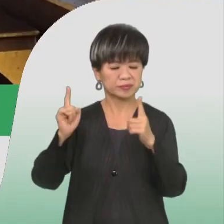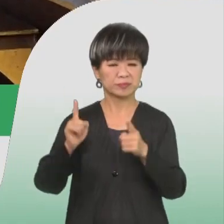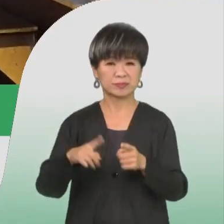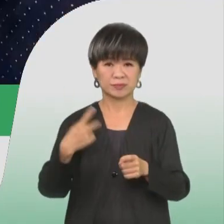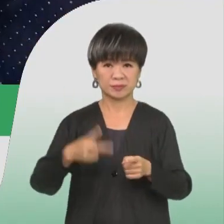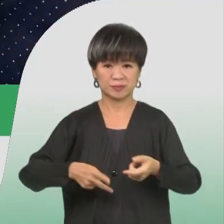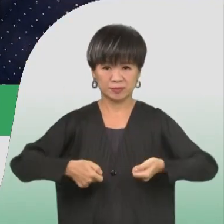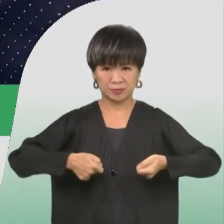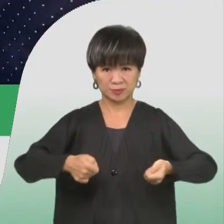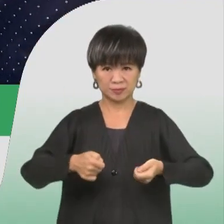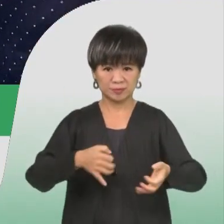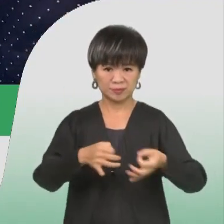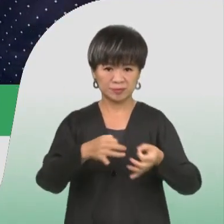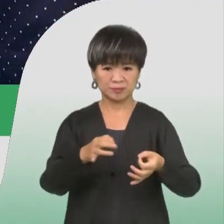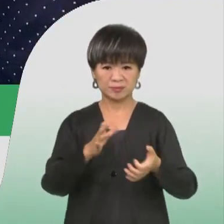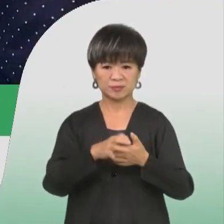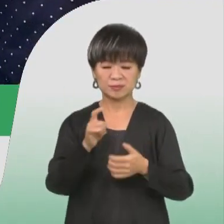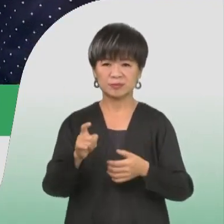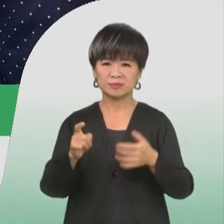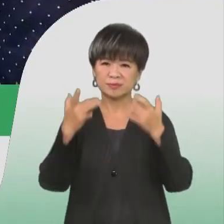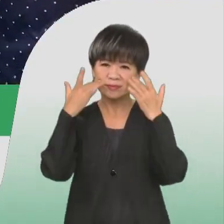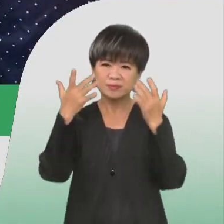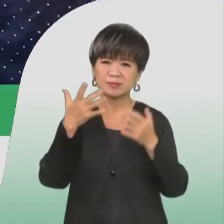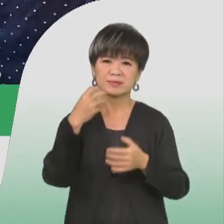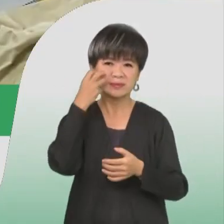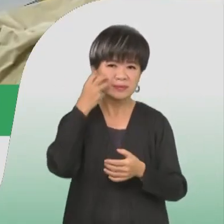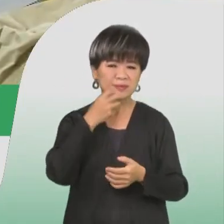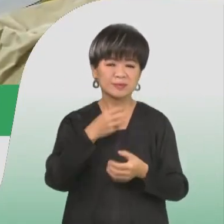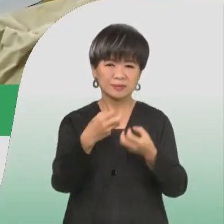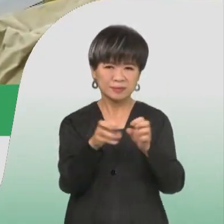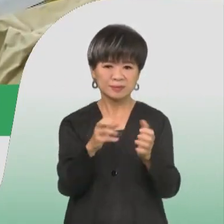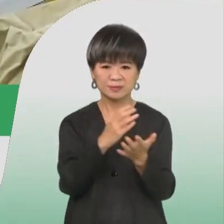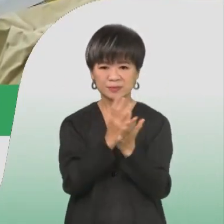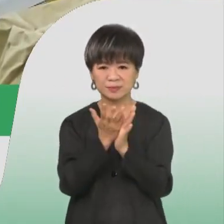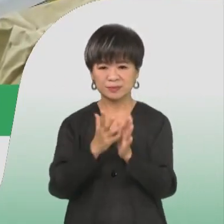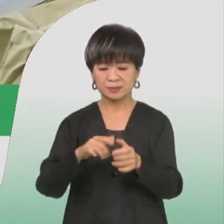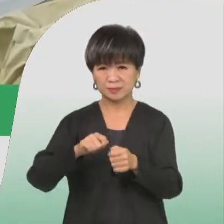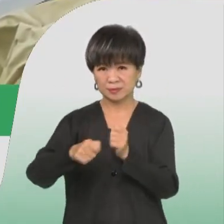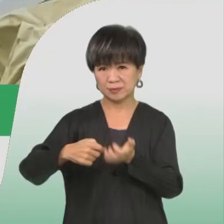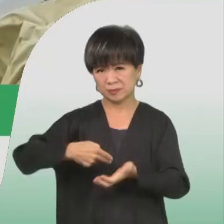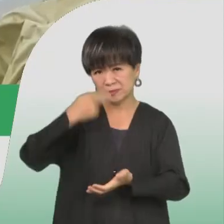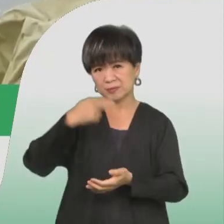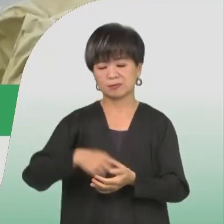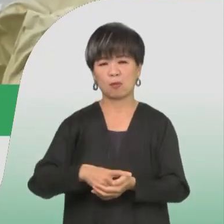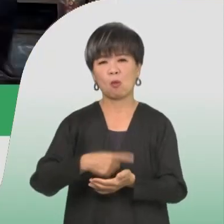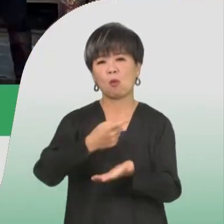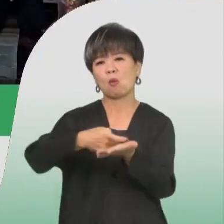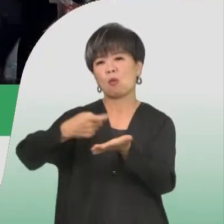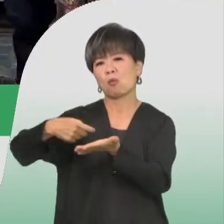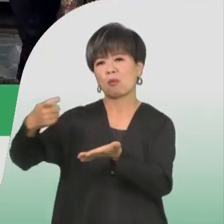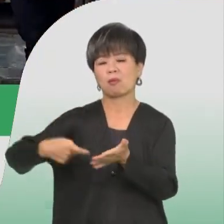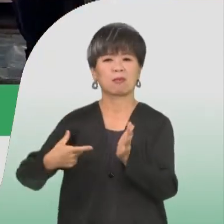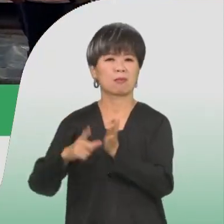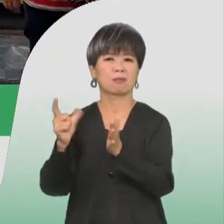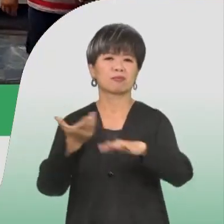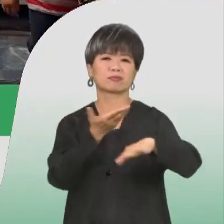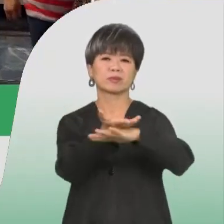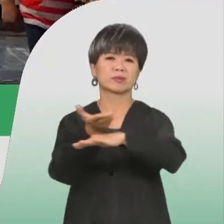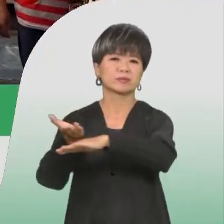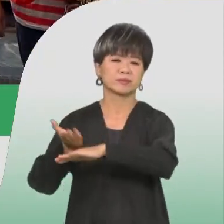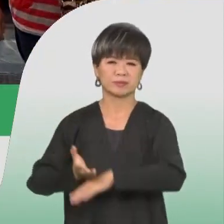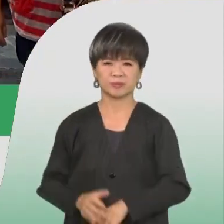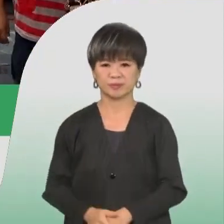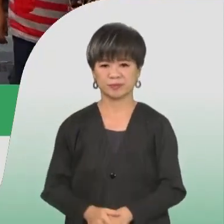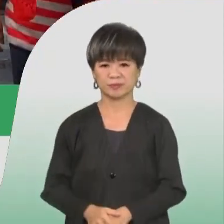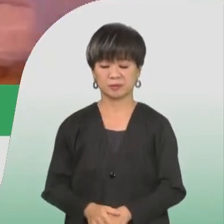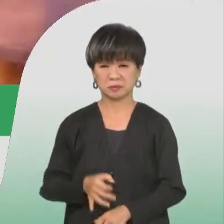都遇到的饭店加蛋糕的抢菜果子，几轮也掉，还有泡面都出现被民众买抢吃，付唔出补货的情形。